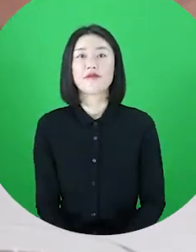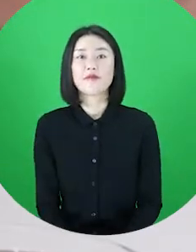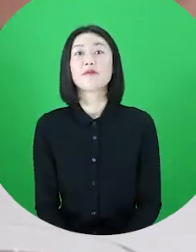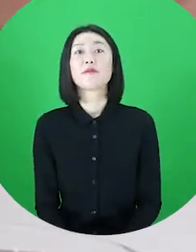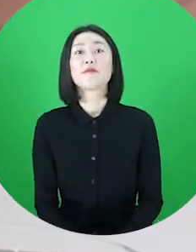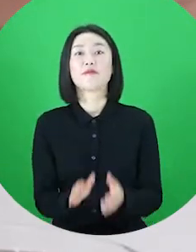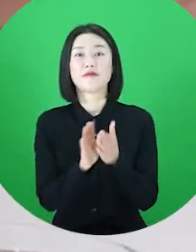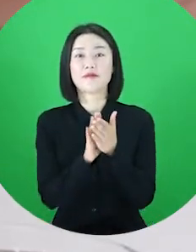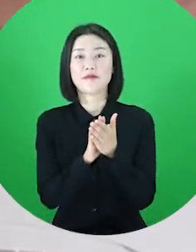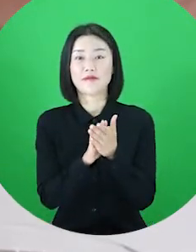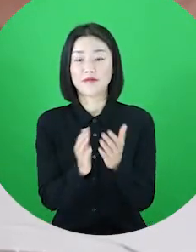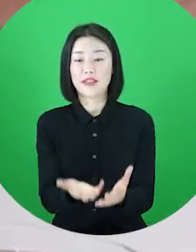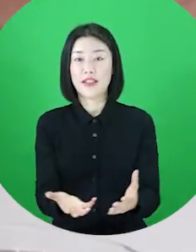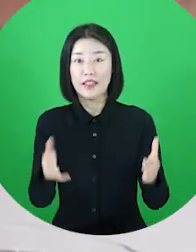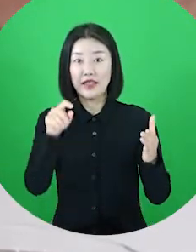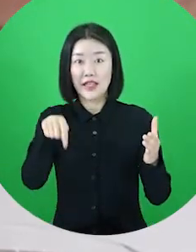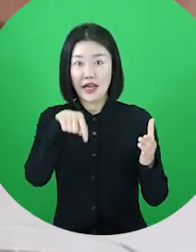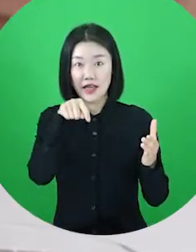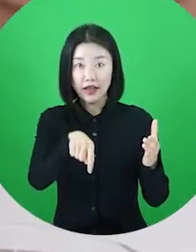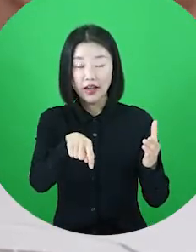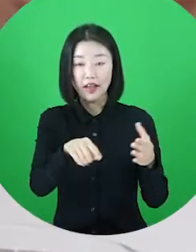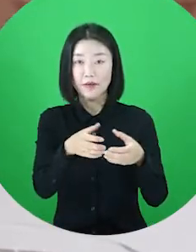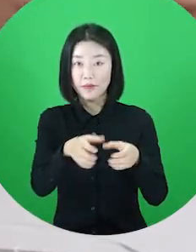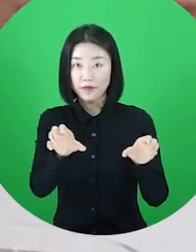그릇 안쪽에 넣고